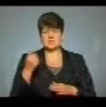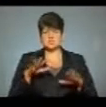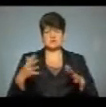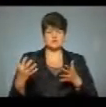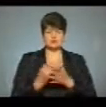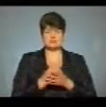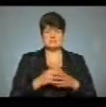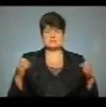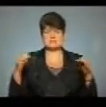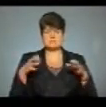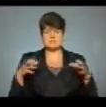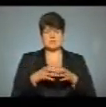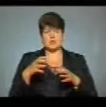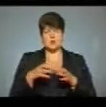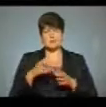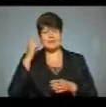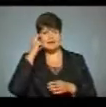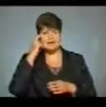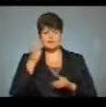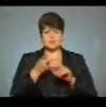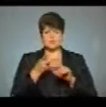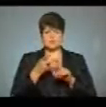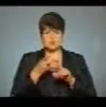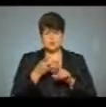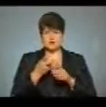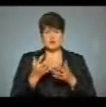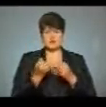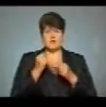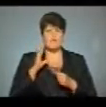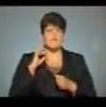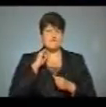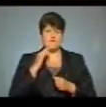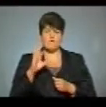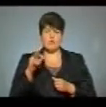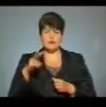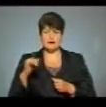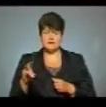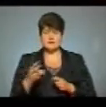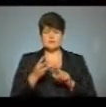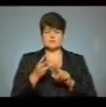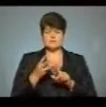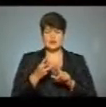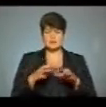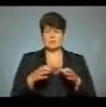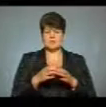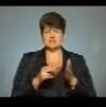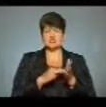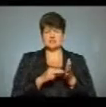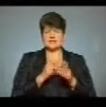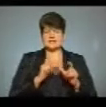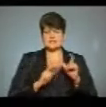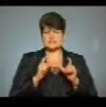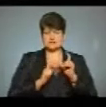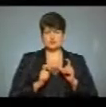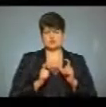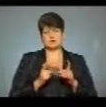здобула збірна команда з Києва. Друге дісталося рятувальникам Волинської області. Та третє виборола команда Черкаського інституту